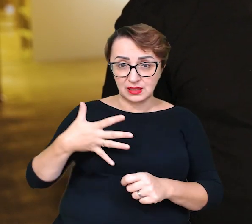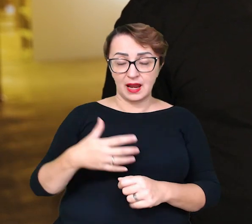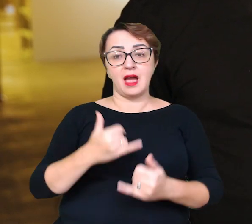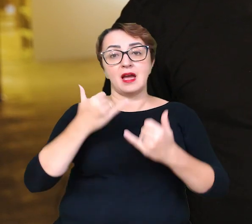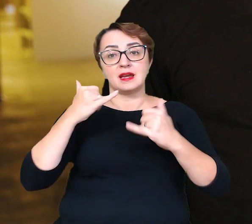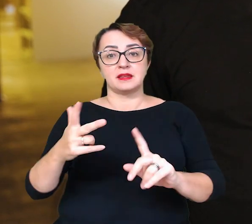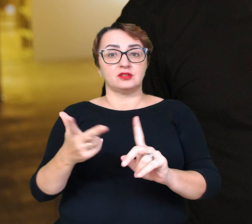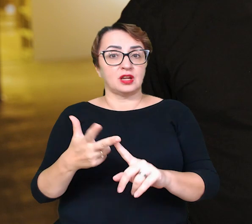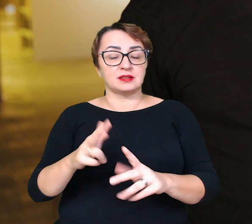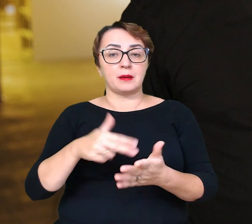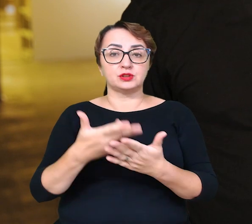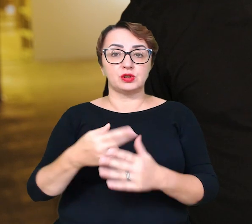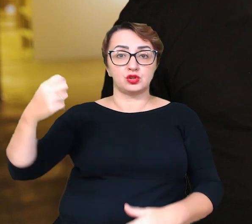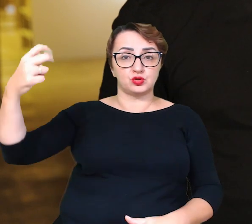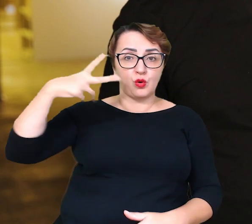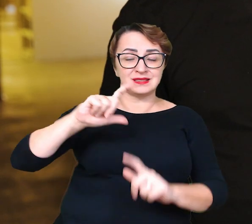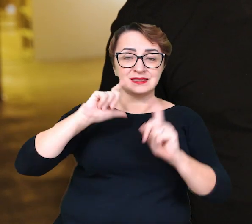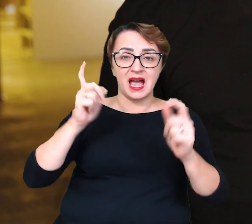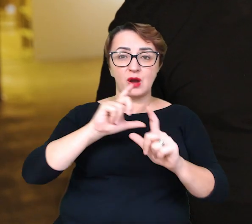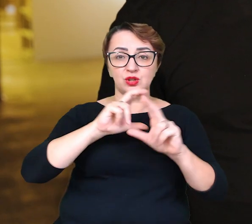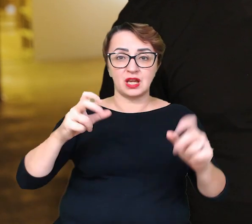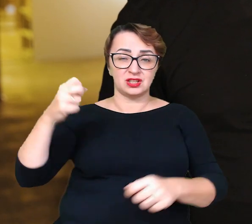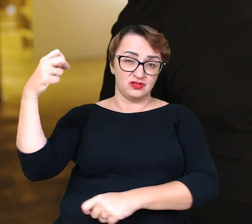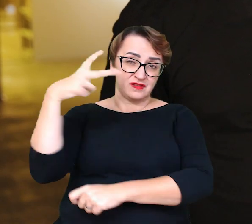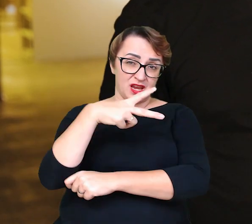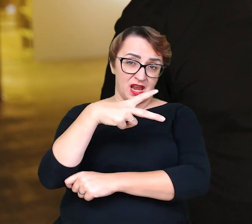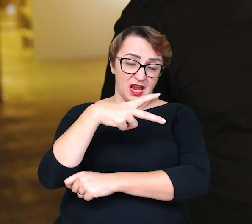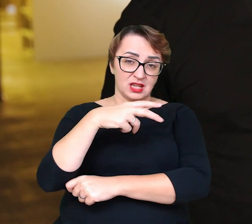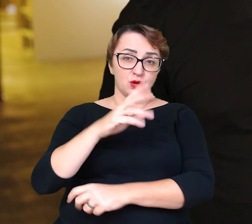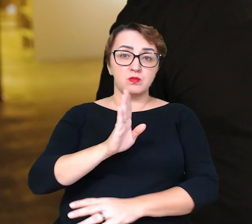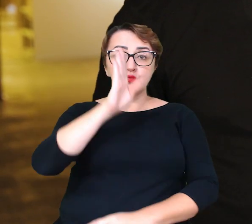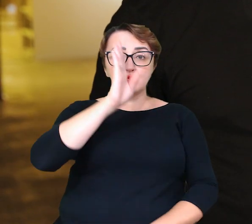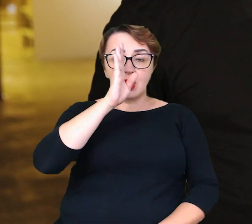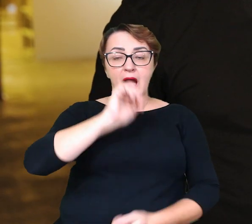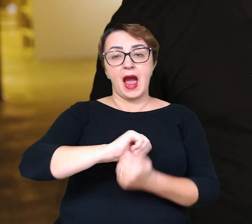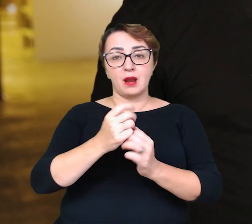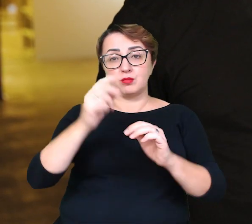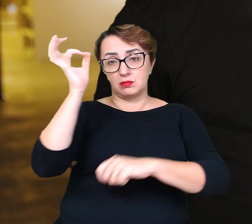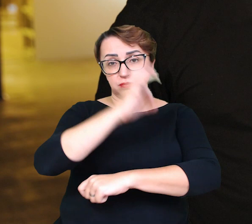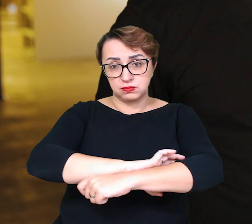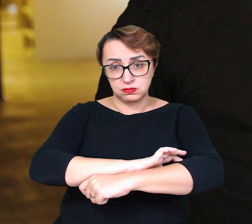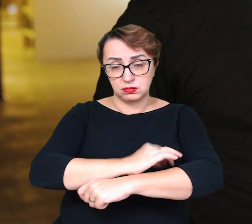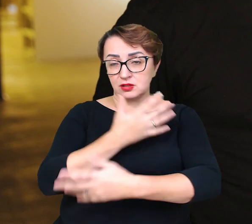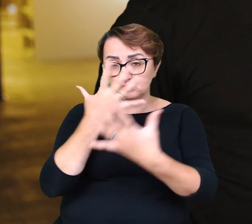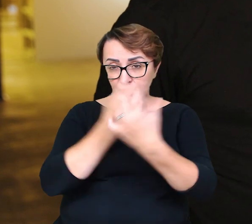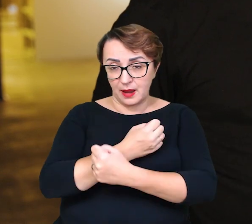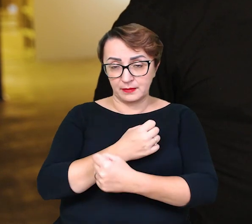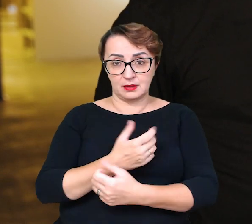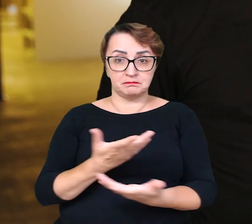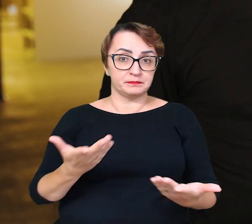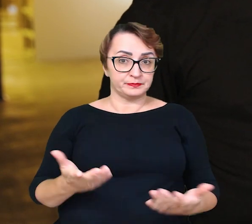to ekstremalne, ciągle świecące albo nigdy nie świecące słońce z dalekiej północy. Cała wystawa